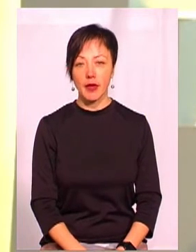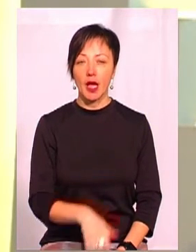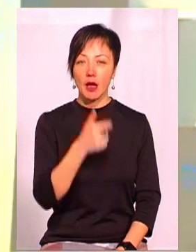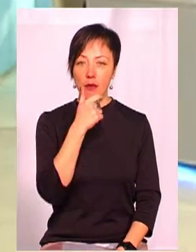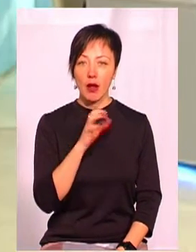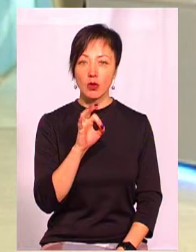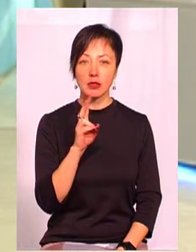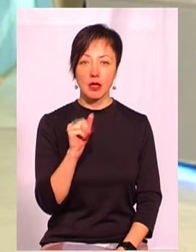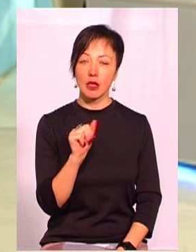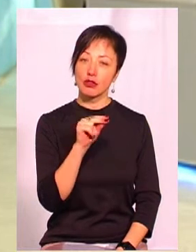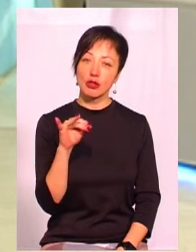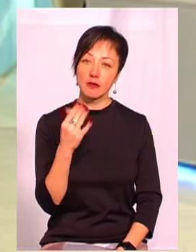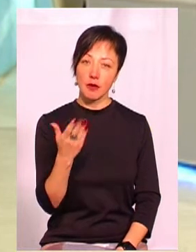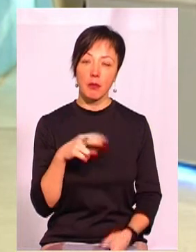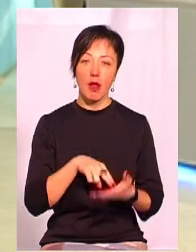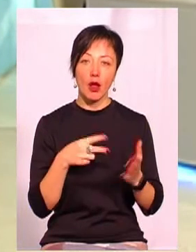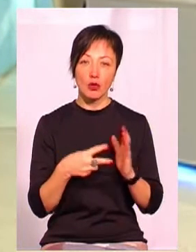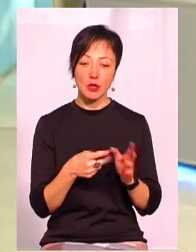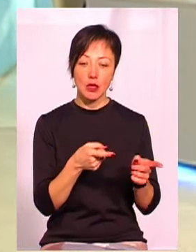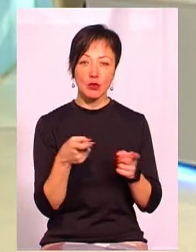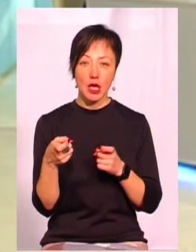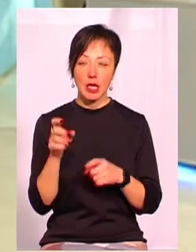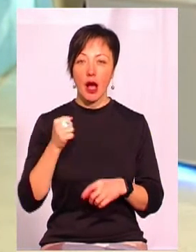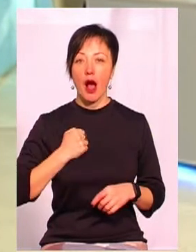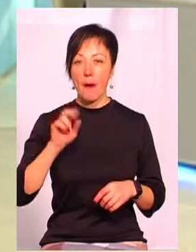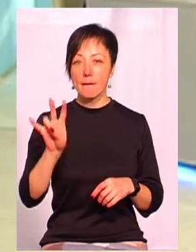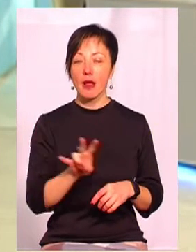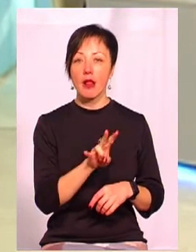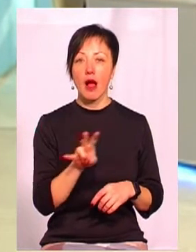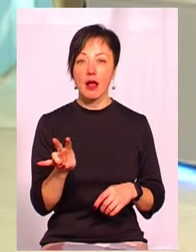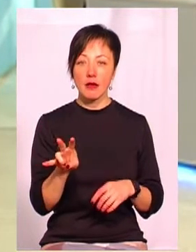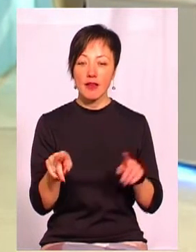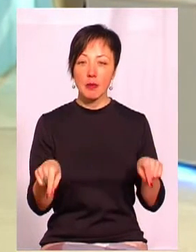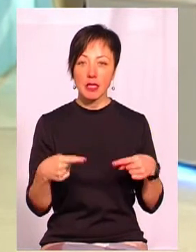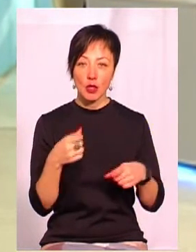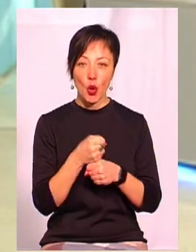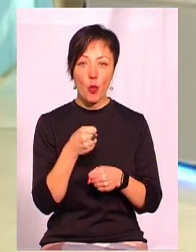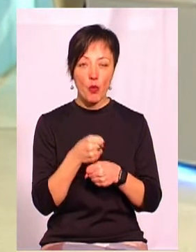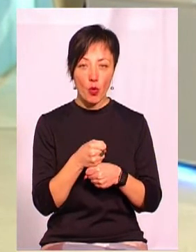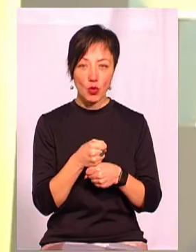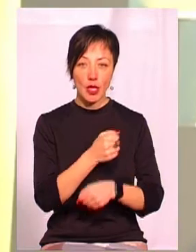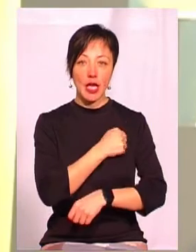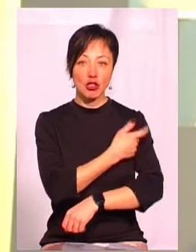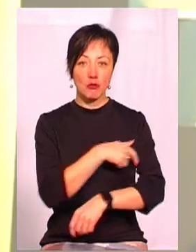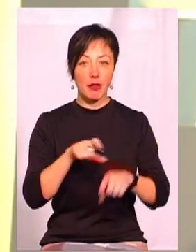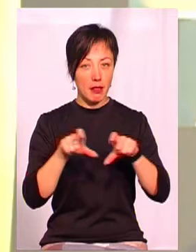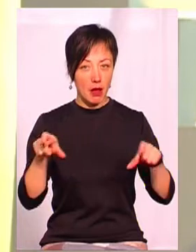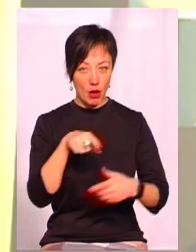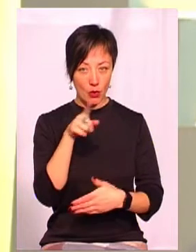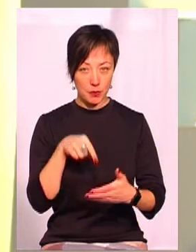Пані Оксано, чи плануєте ви залучати капеланів от у реабілітаційній роботі шпиталю?